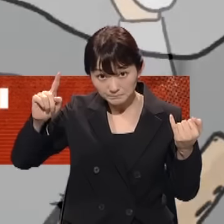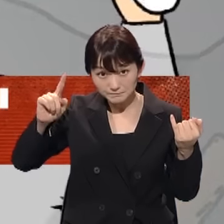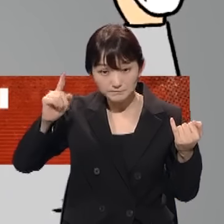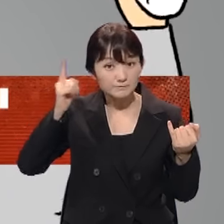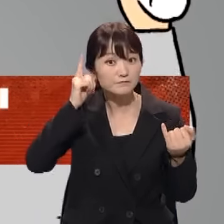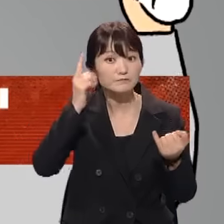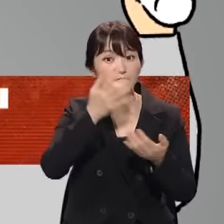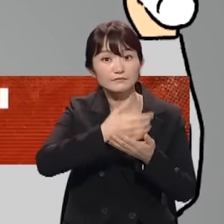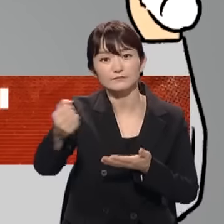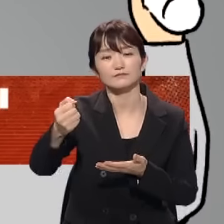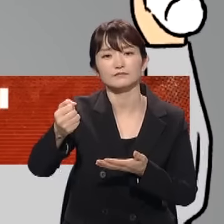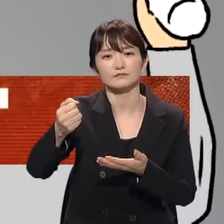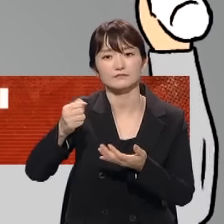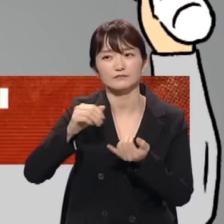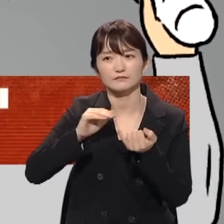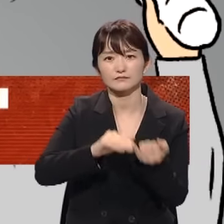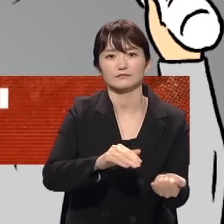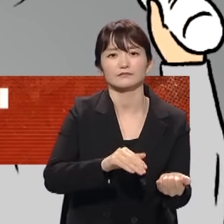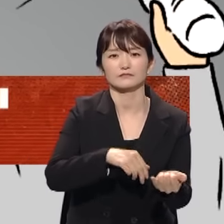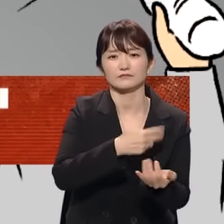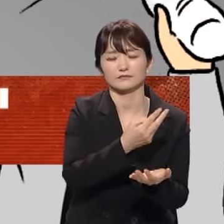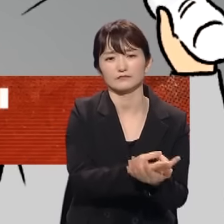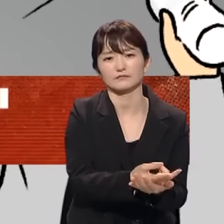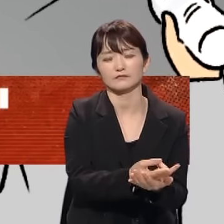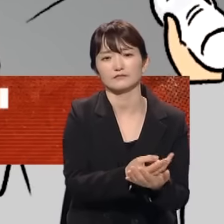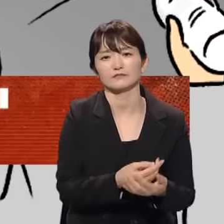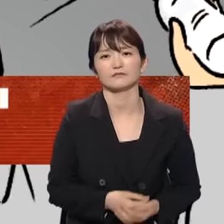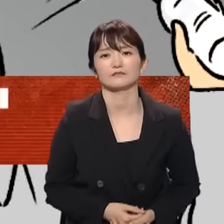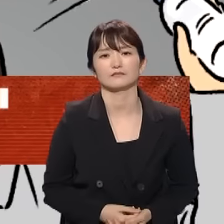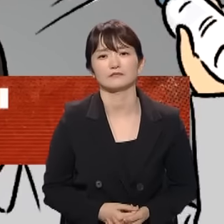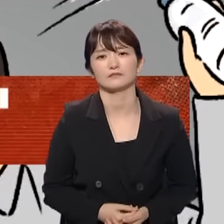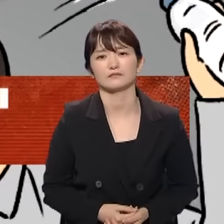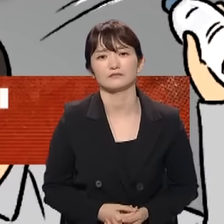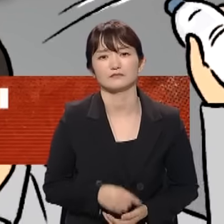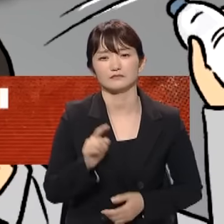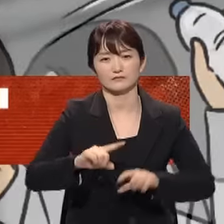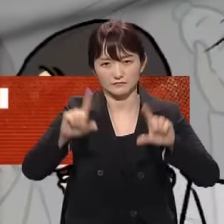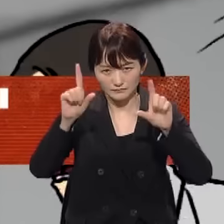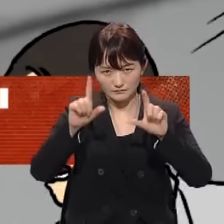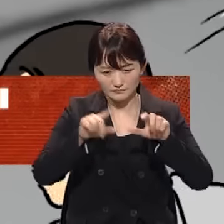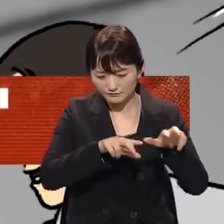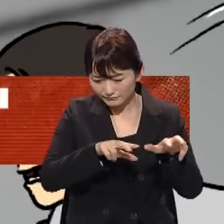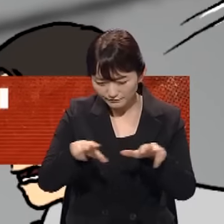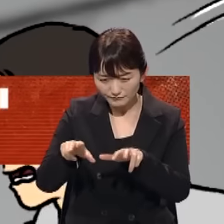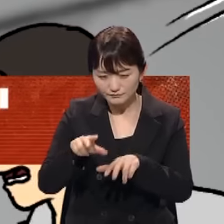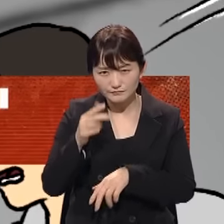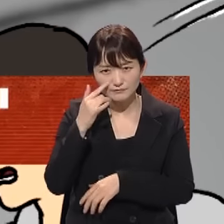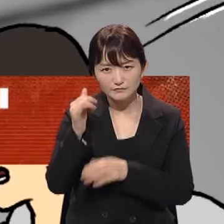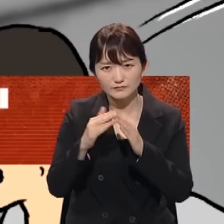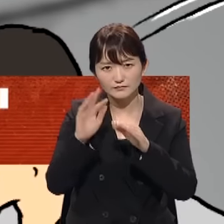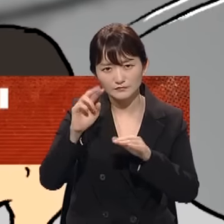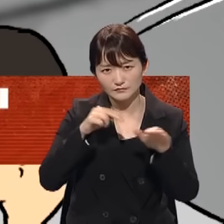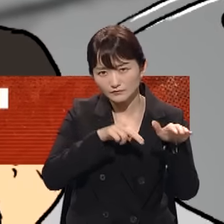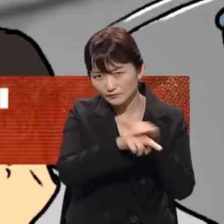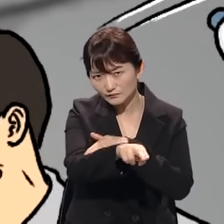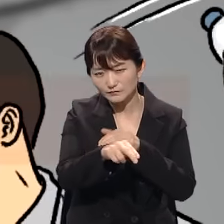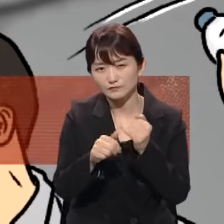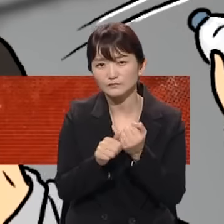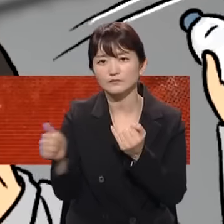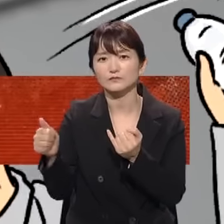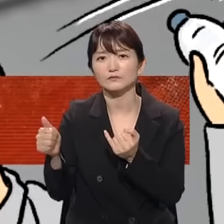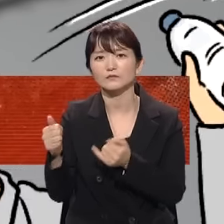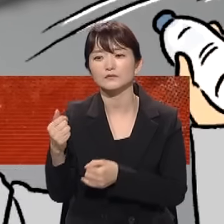하니까 휴대전화를 뺏겠다며 세게 밀어서 넘어뜨리기까지 했습니다. 제보자는 그날 바로 부모님 집으로 도망을 갔는데 남편,